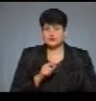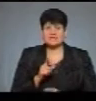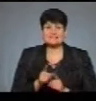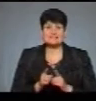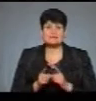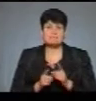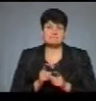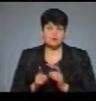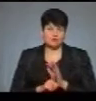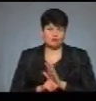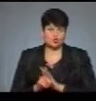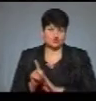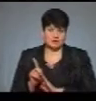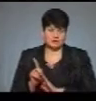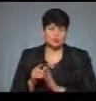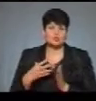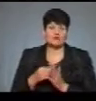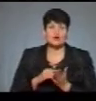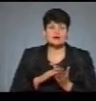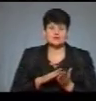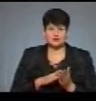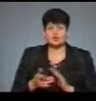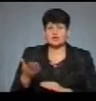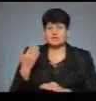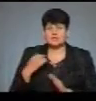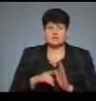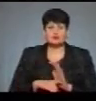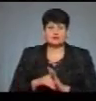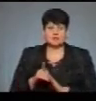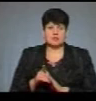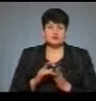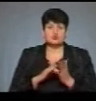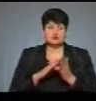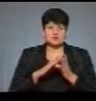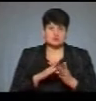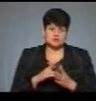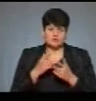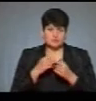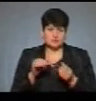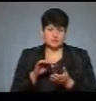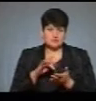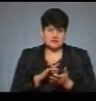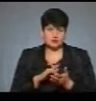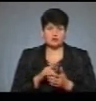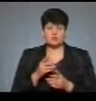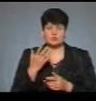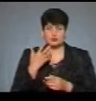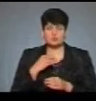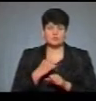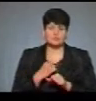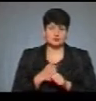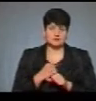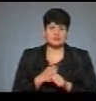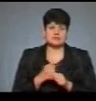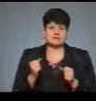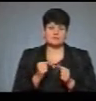змінюють початок дуже часто своїх екскурсій. Якщо ми раніше починали з туристичного інформаційного центру, то під час роботи файного зимового